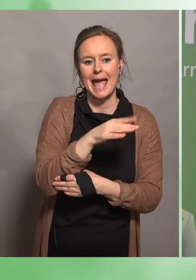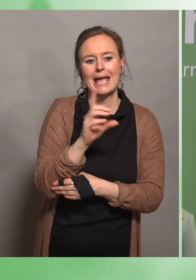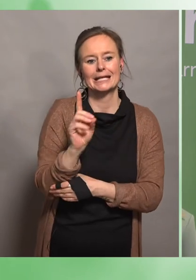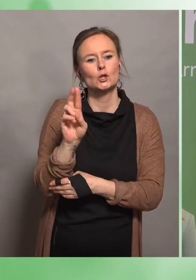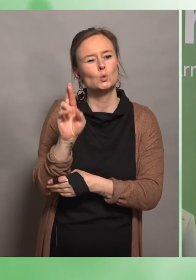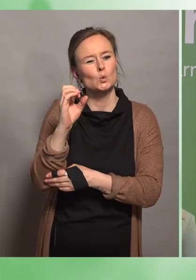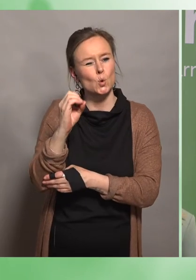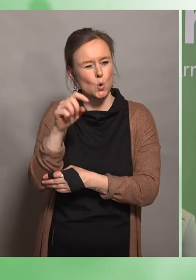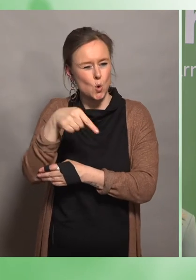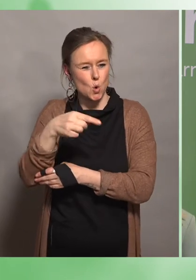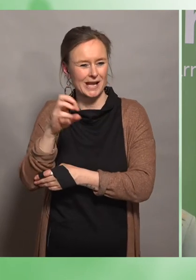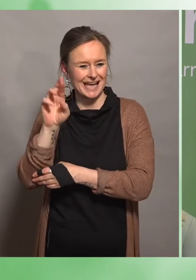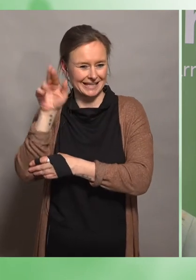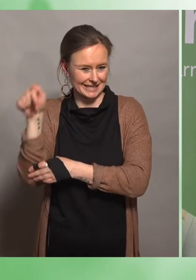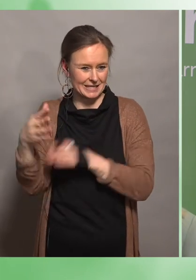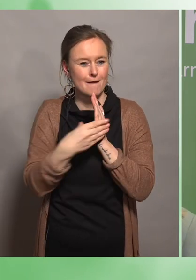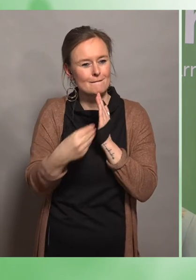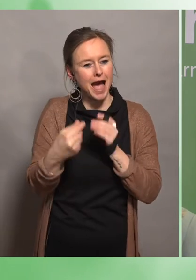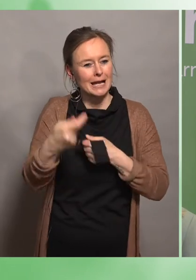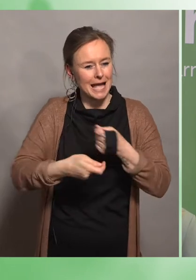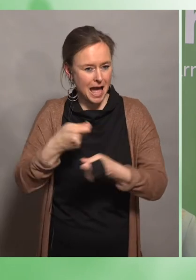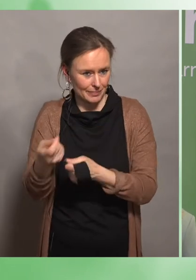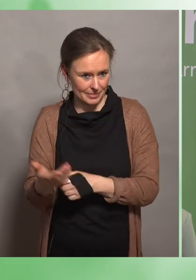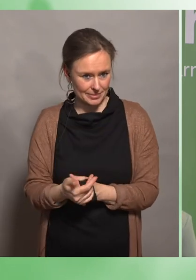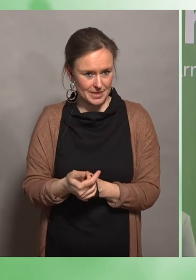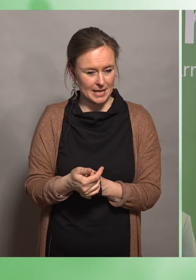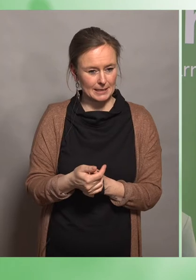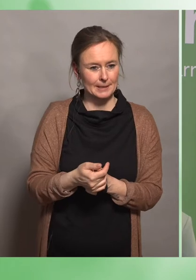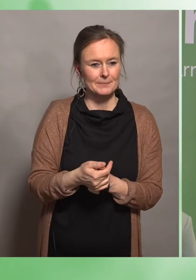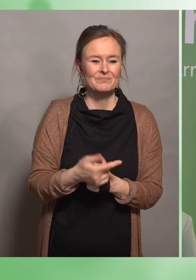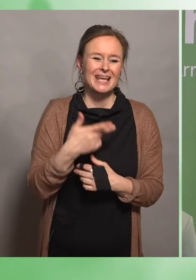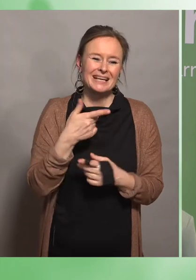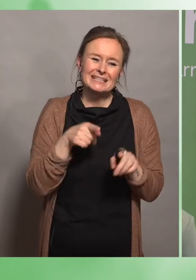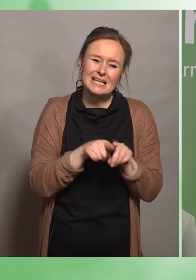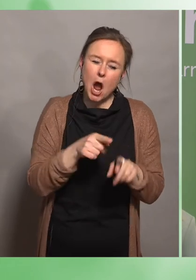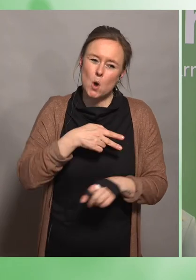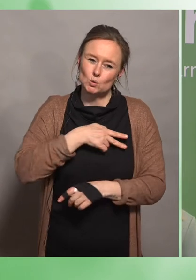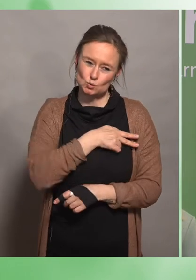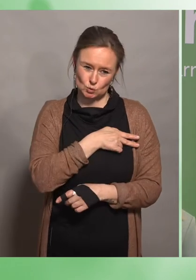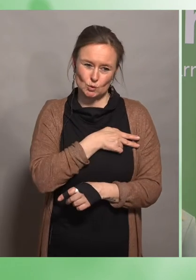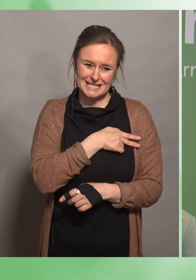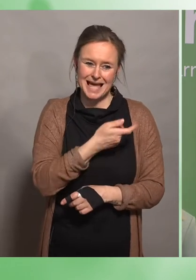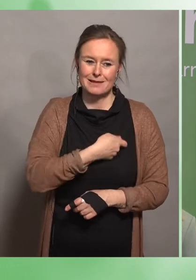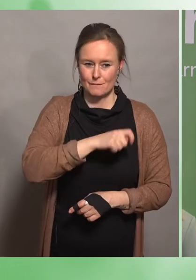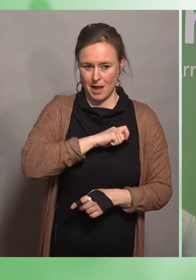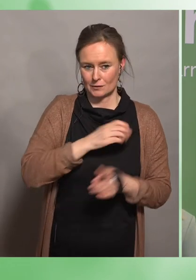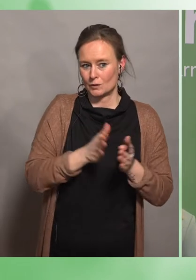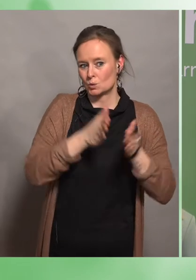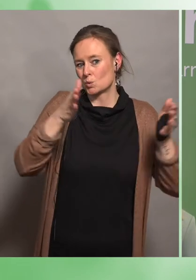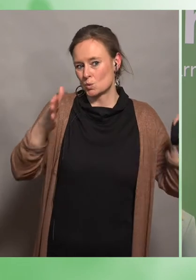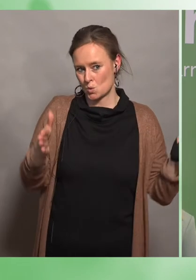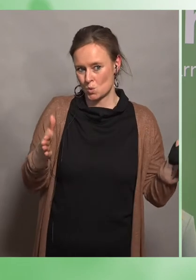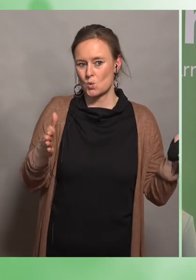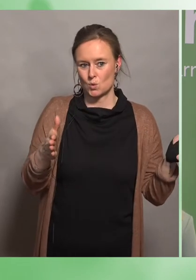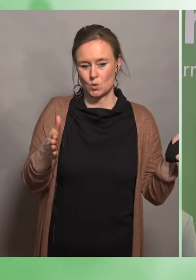beziehungsweise Teil des Konzerns der Rewe, der soziale Verantwortung ganz groß geschrieben hat. Einfach auch,